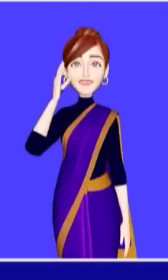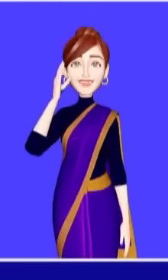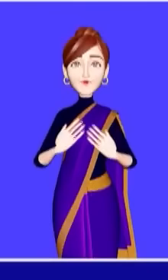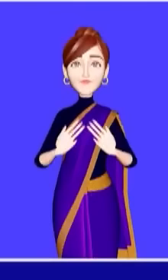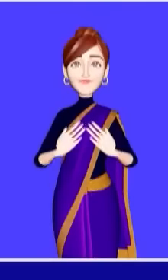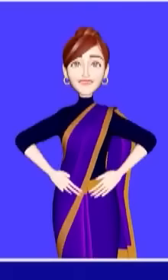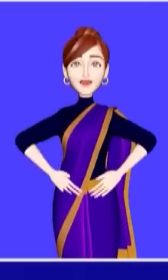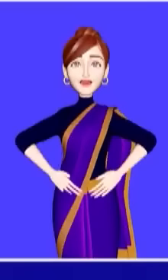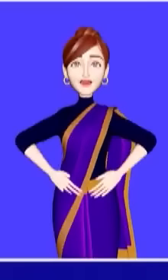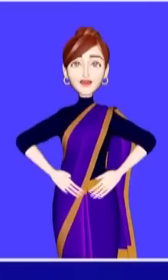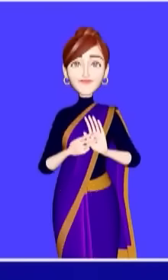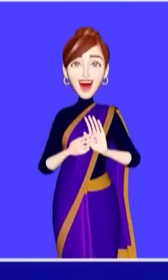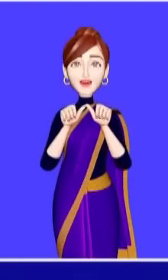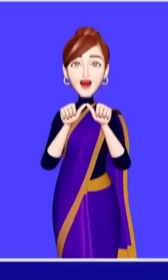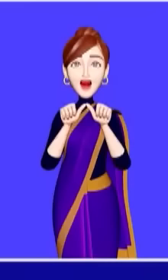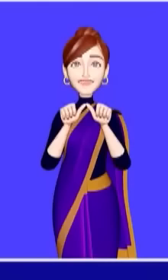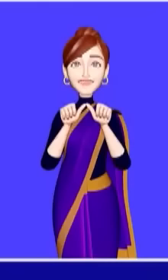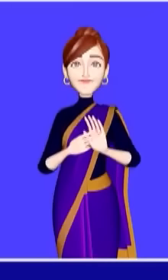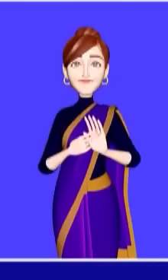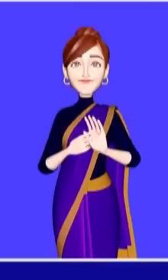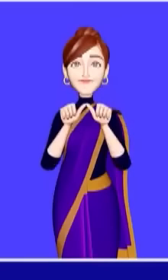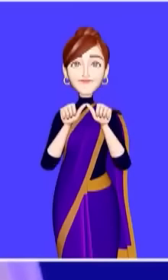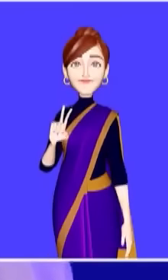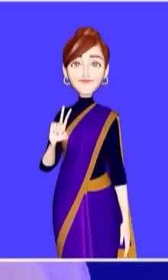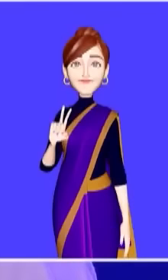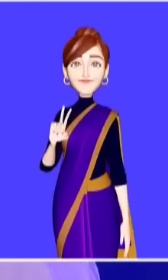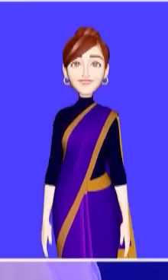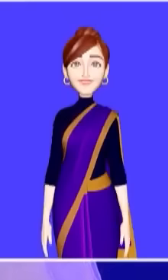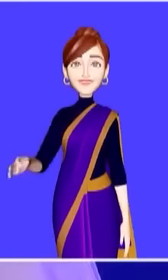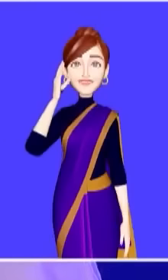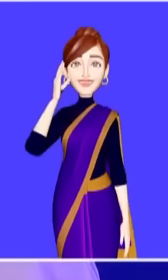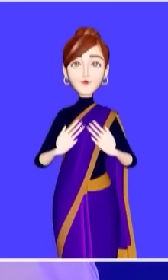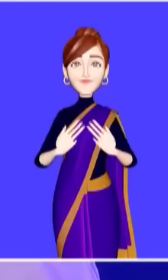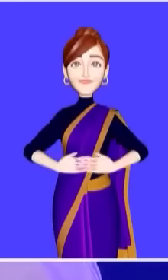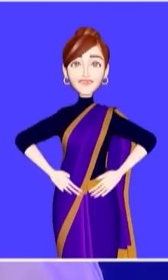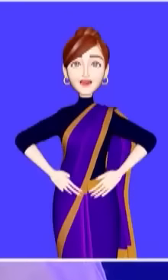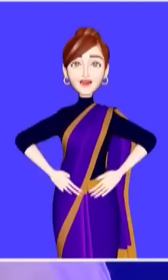कोई सोच भी नहीं पाता था कि इससे कितनी जॉब्स बनेगी।